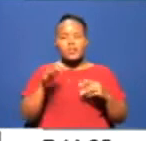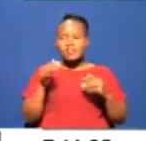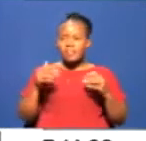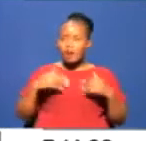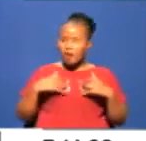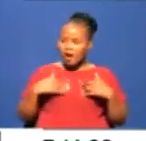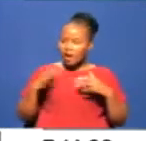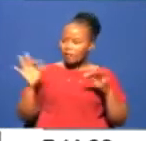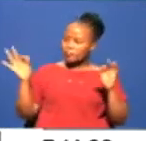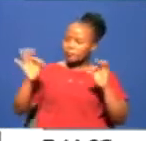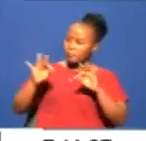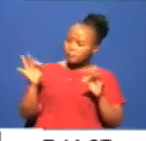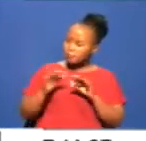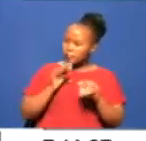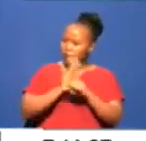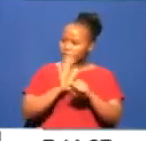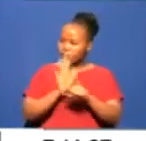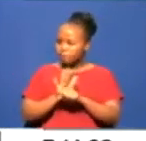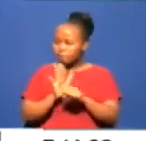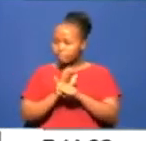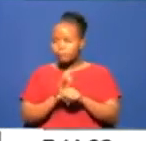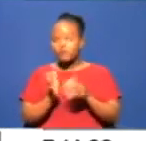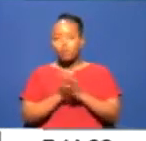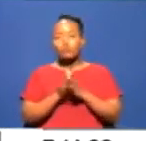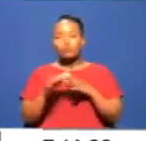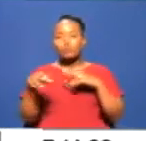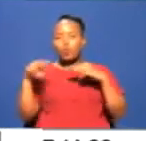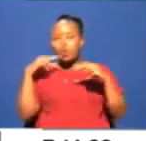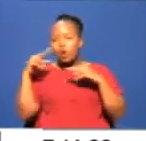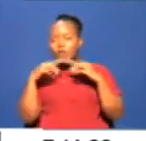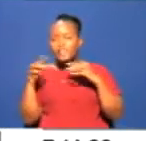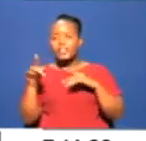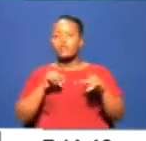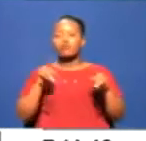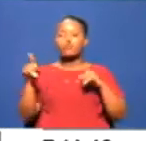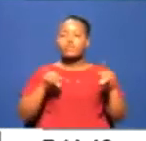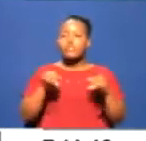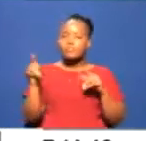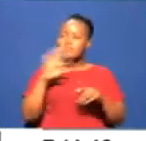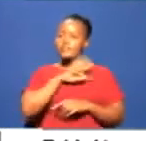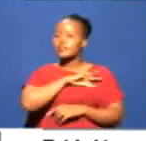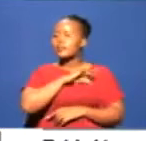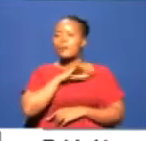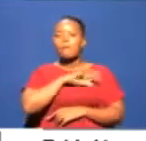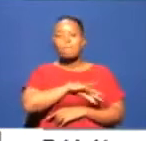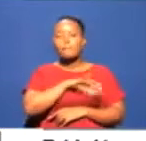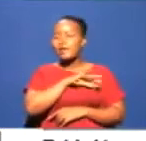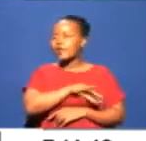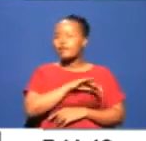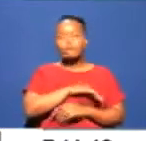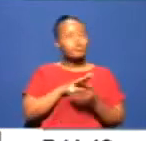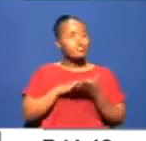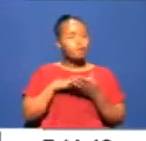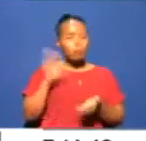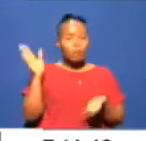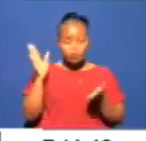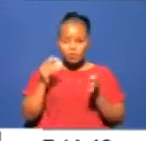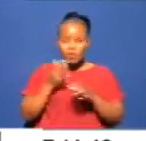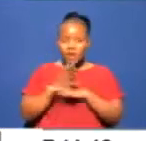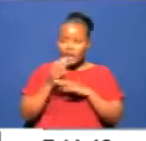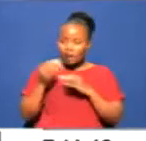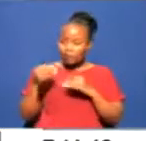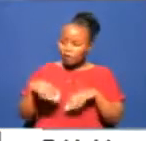ya fataki, huku sekta ya hoteli ikipata kivuno baada ya kukadiria hasara kwa miaka miwili kutokana na janga la